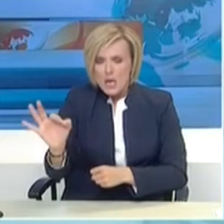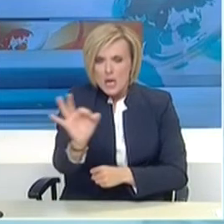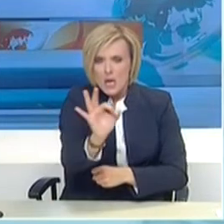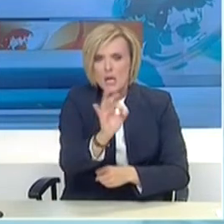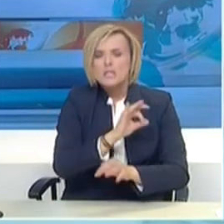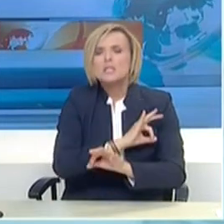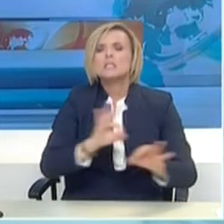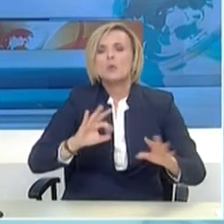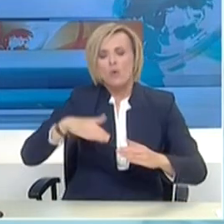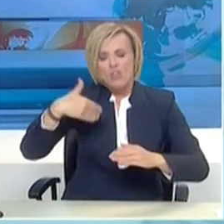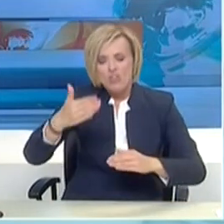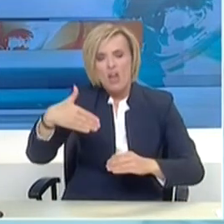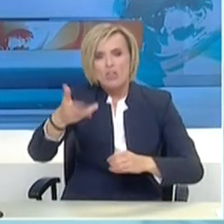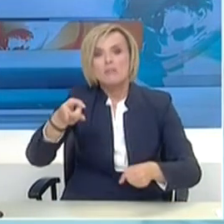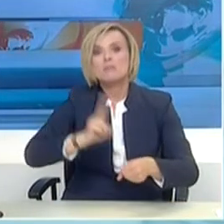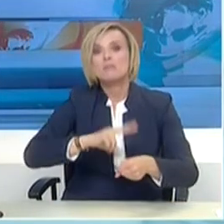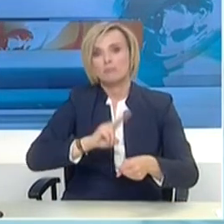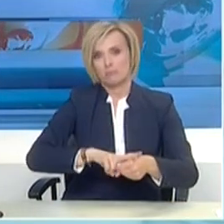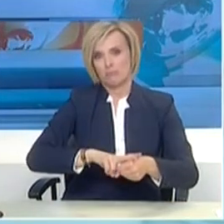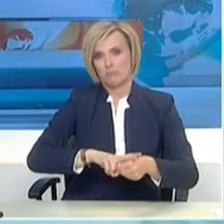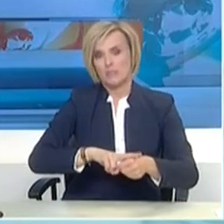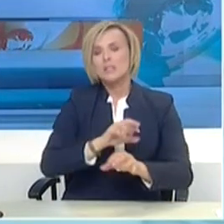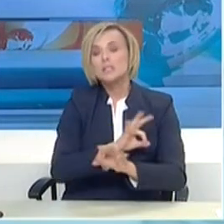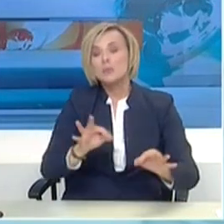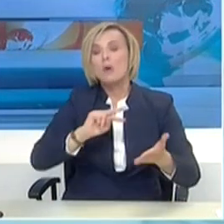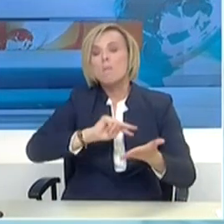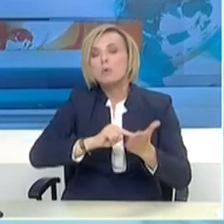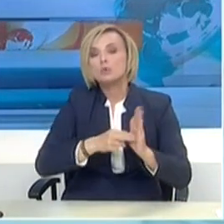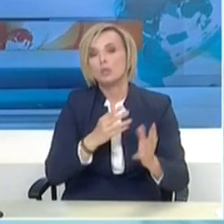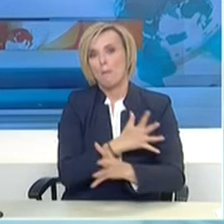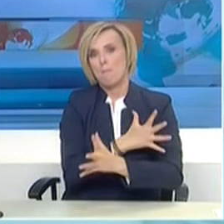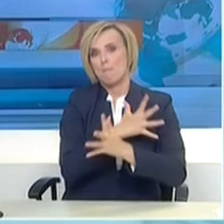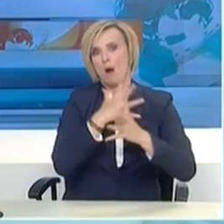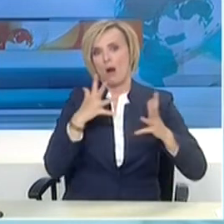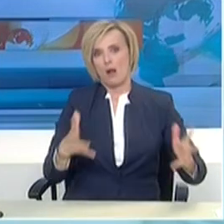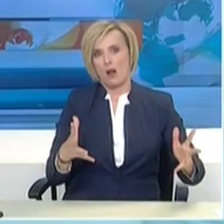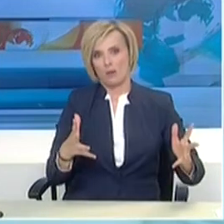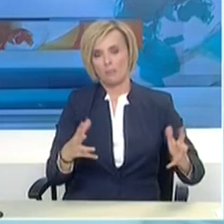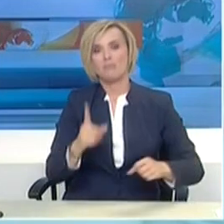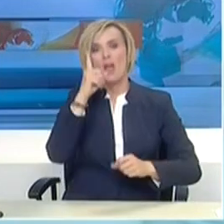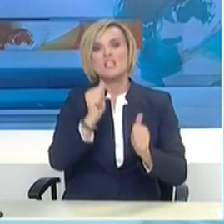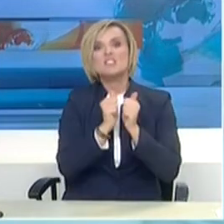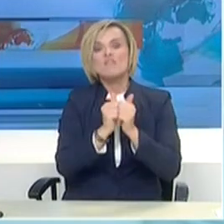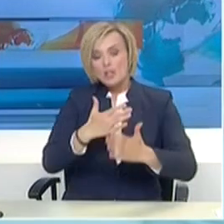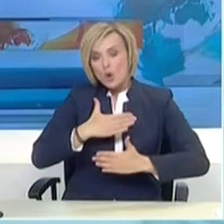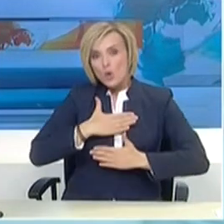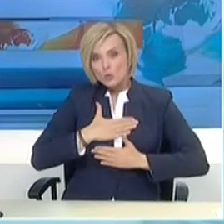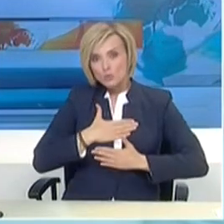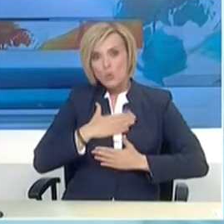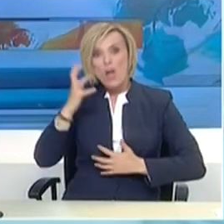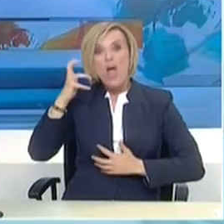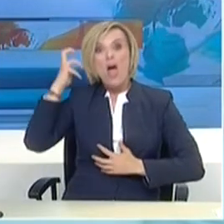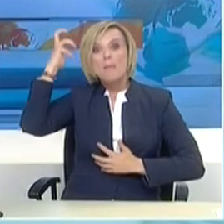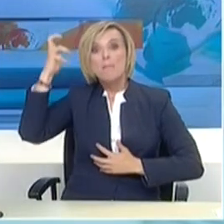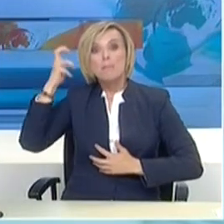γνωστός μου, πολύ σοβαρός επιστήμονας, από τους παγκόσμια καταξιωμένους ανθρώπους, πως κάνουμε πολύ